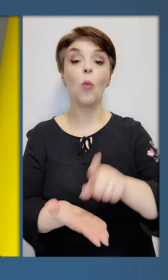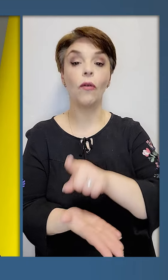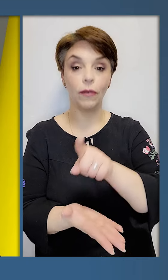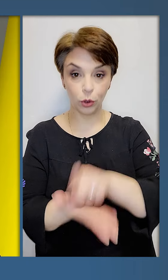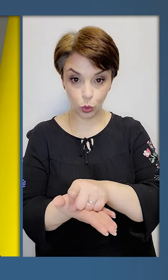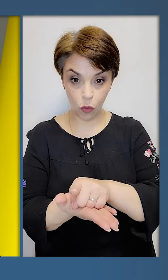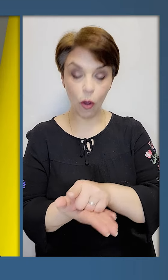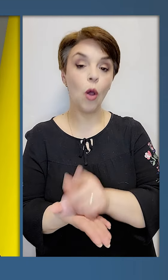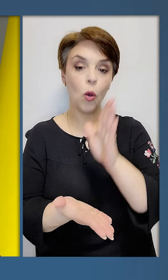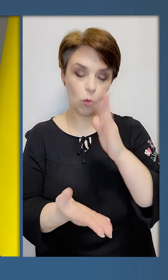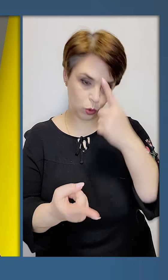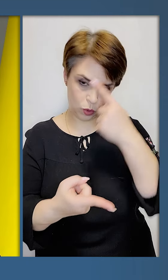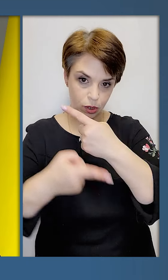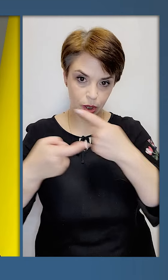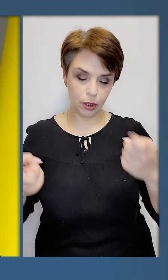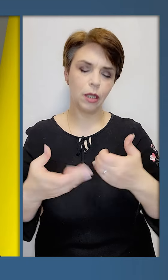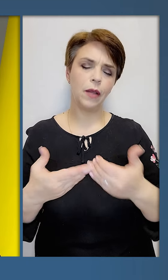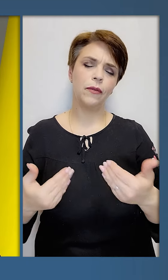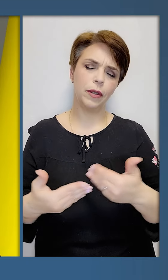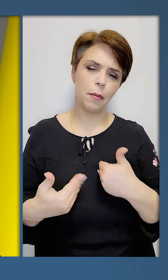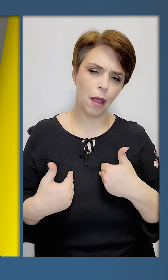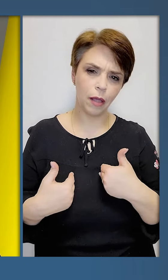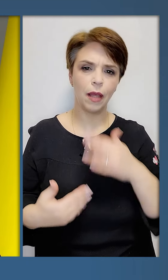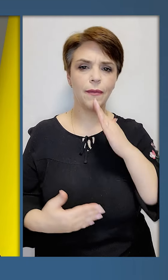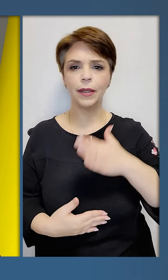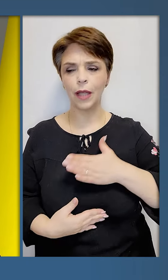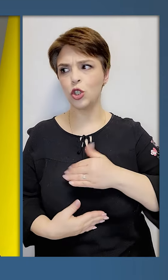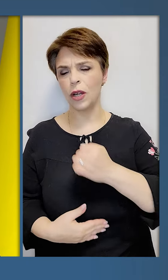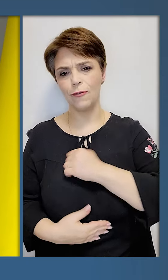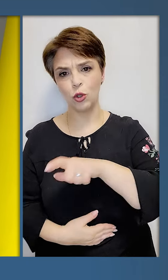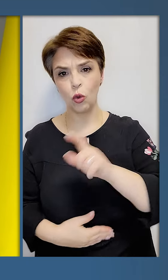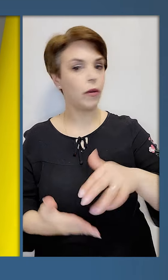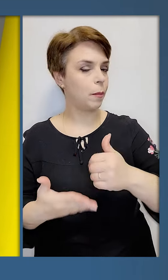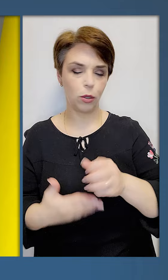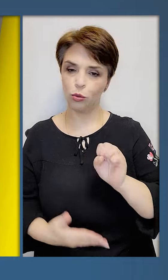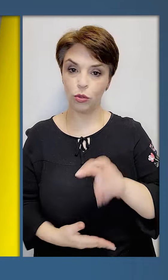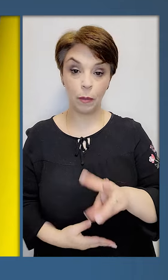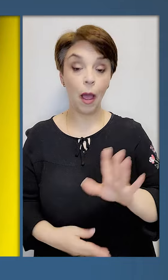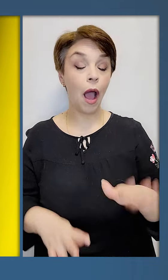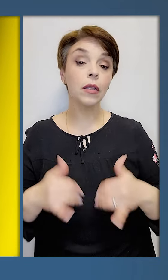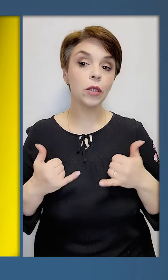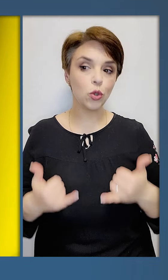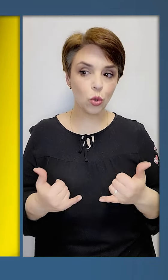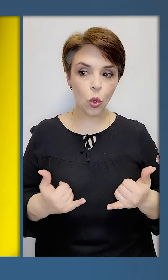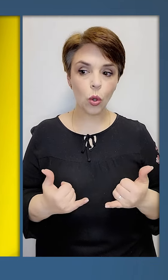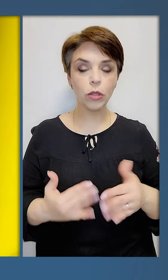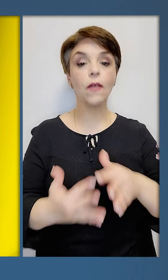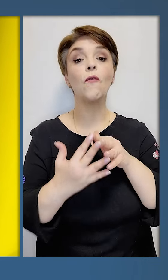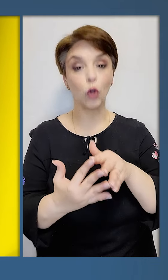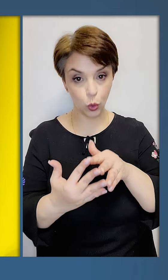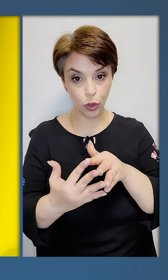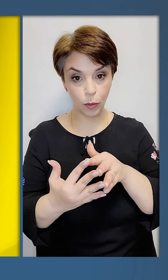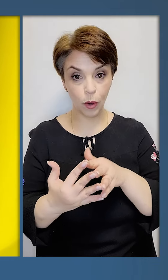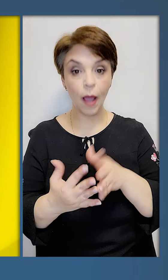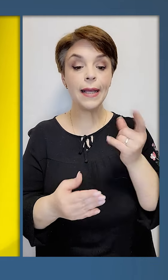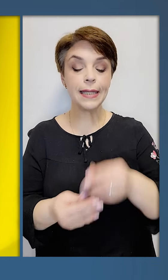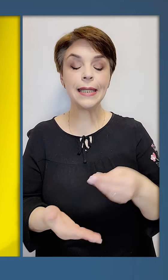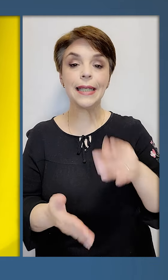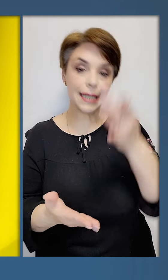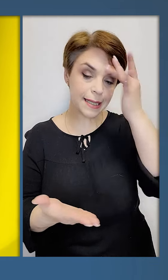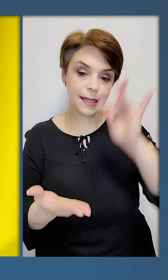обов'язково будуть сигнали від мене і від наших військових передусім. А на сьогодні воюємо, і ті